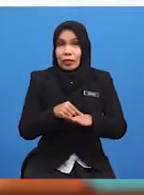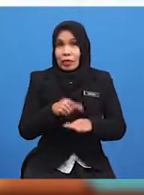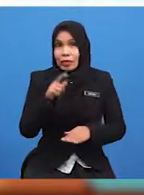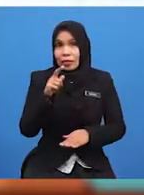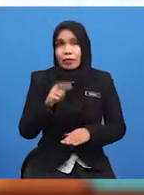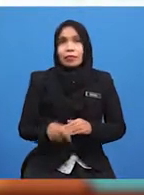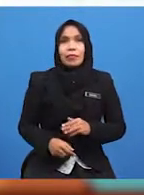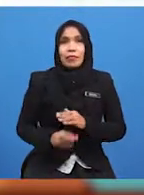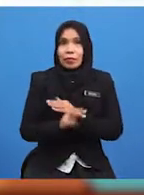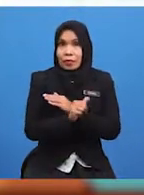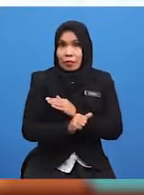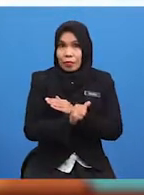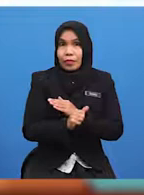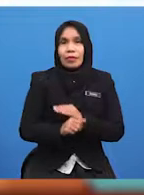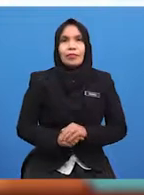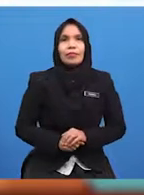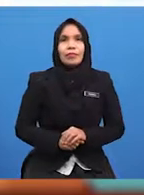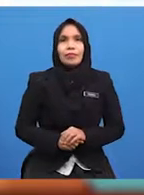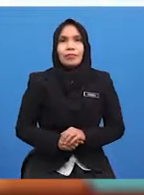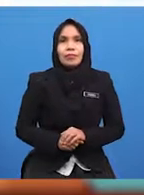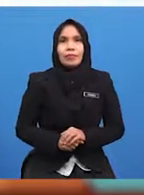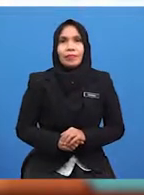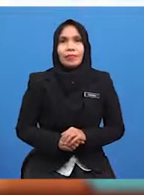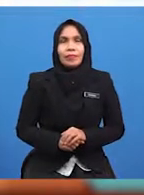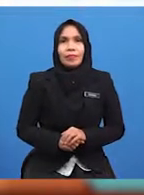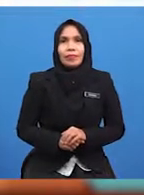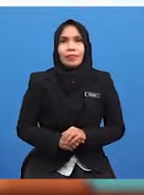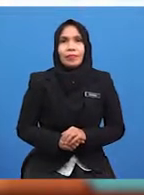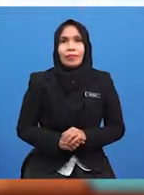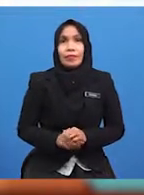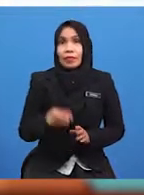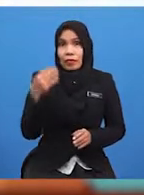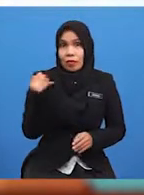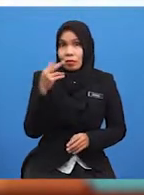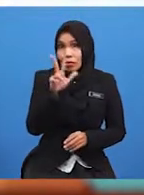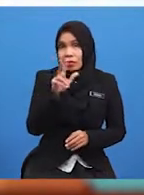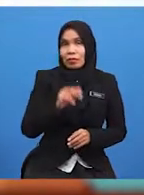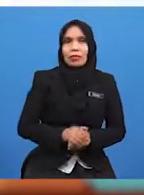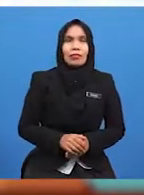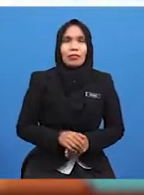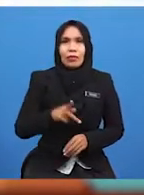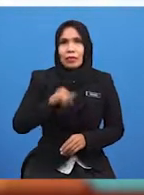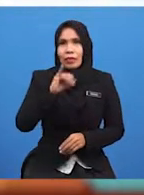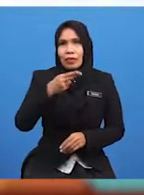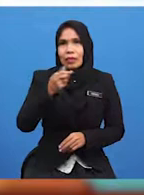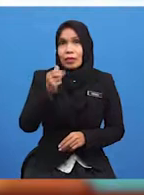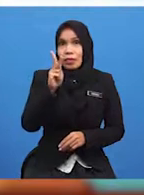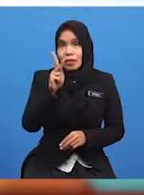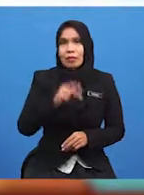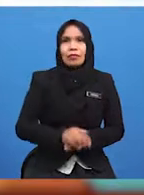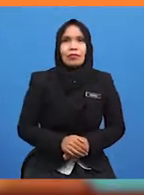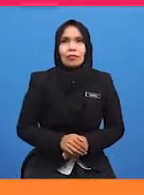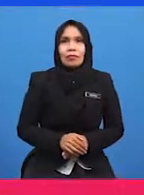masing-masing menuntut hak ke atas Tahta viral di gph ini ialah Raja Andi Raja Abdullah